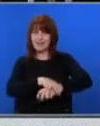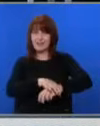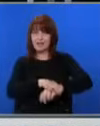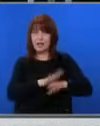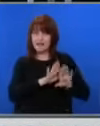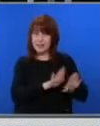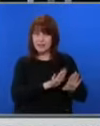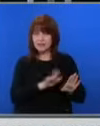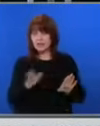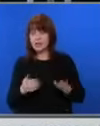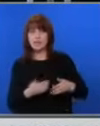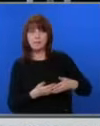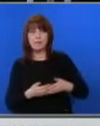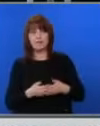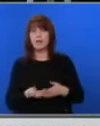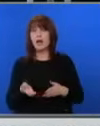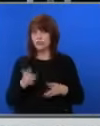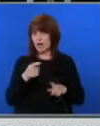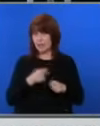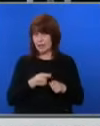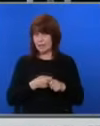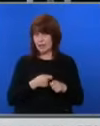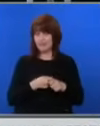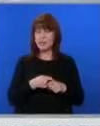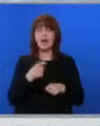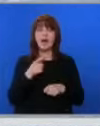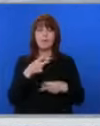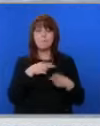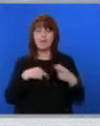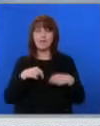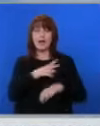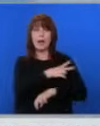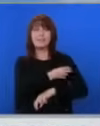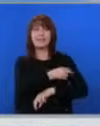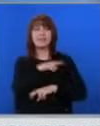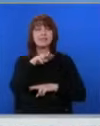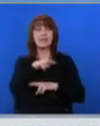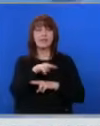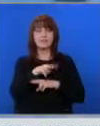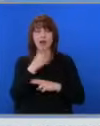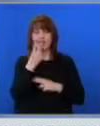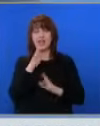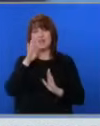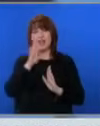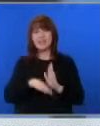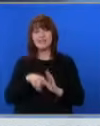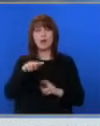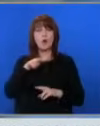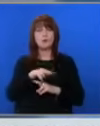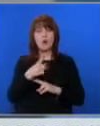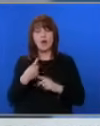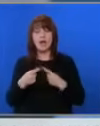на бебето. Тогава бе извършена проверка от Агенция медицински надзор, която установи занижен контрол на различни